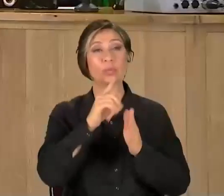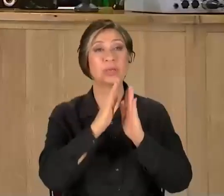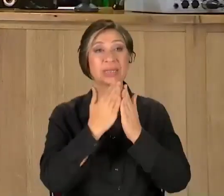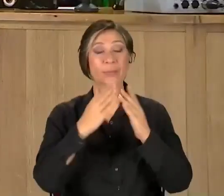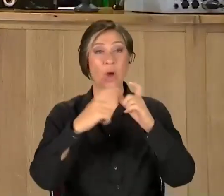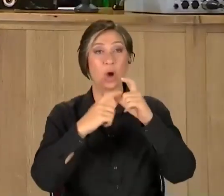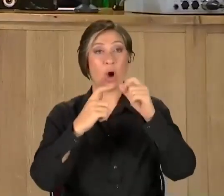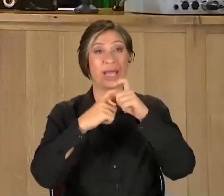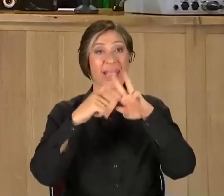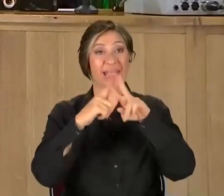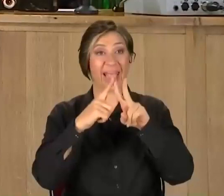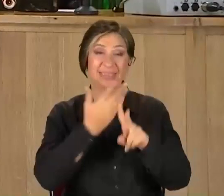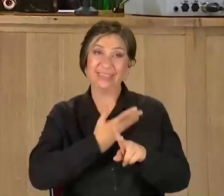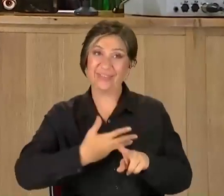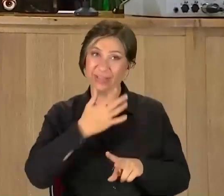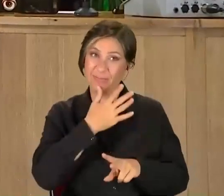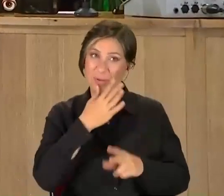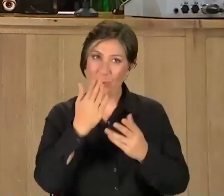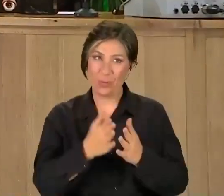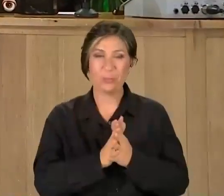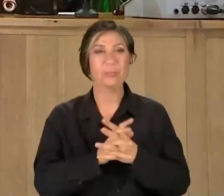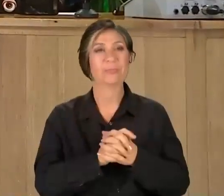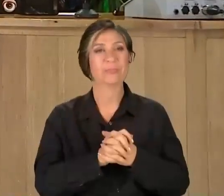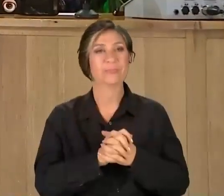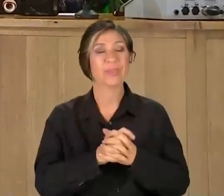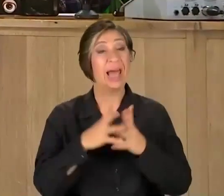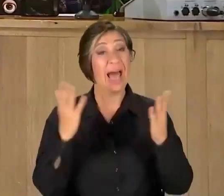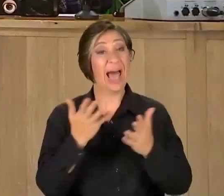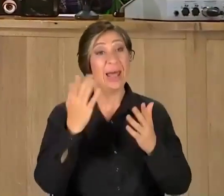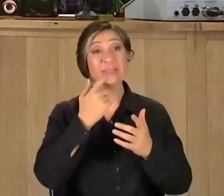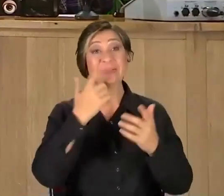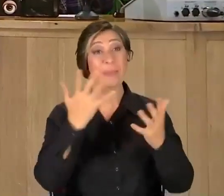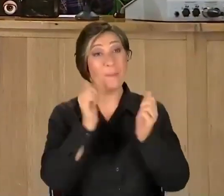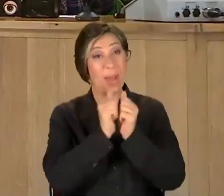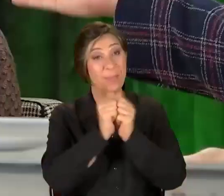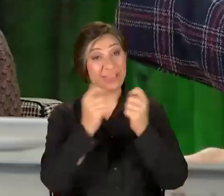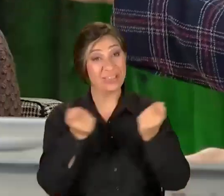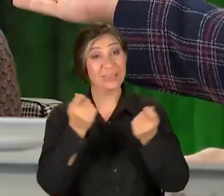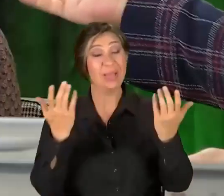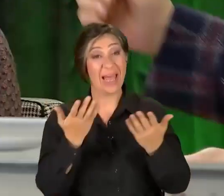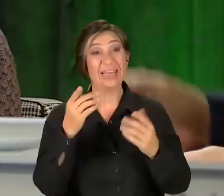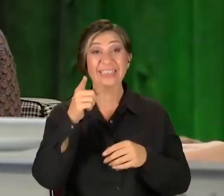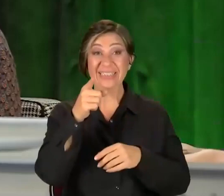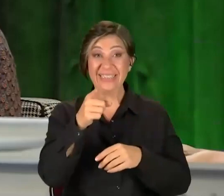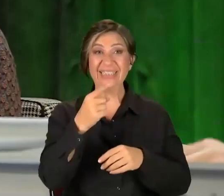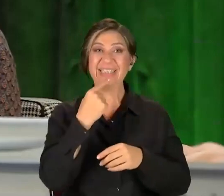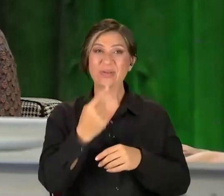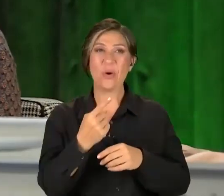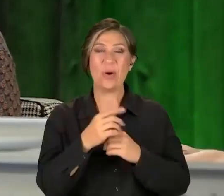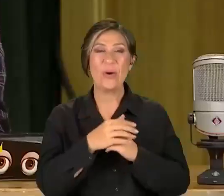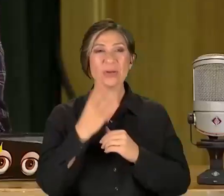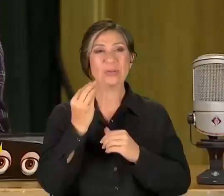kitaplar, biri Gogen. Sizin Gogen sevdiğinizi... Gogen, çok teşekkür ederim. Bana hala bunca yıl beraber çalıştığımız halde bana siz diye hitap